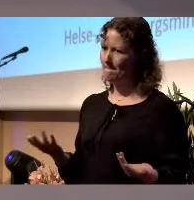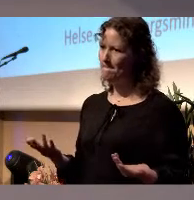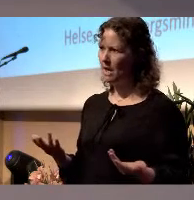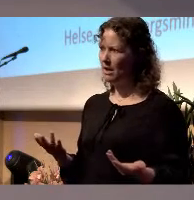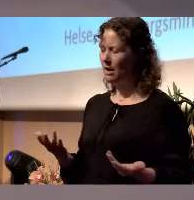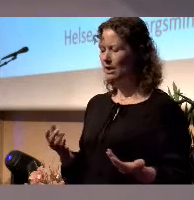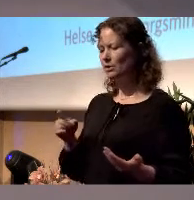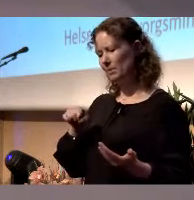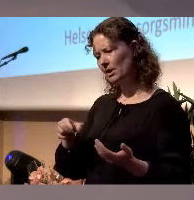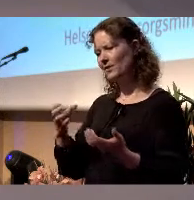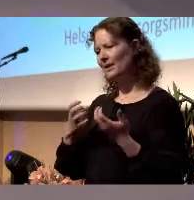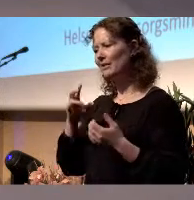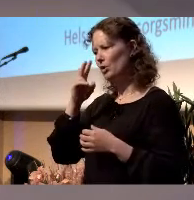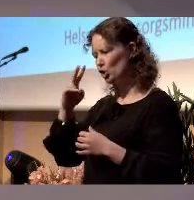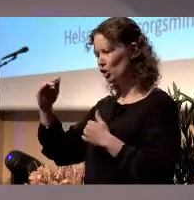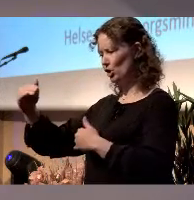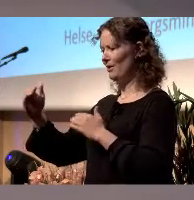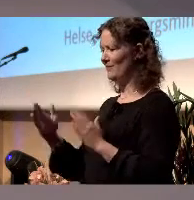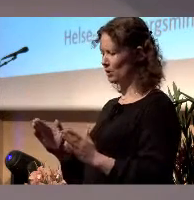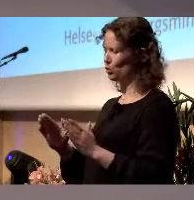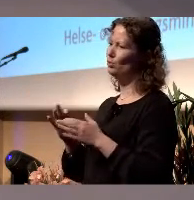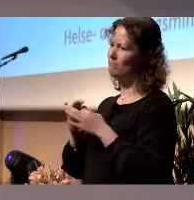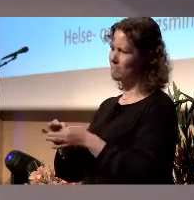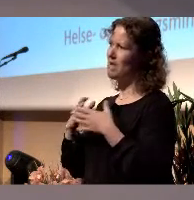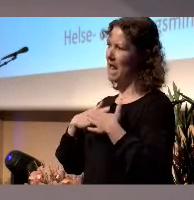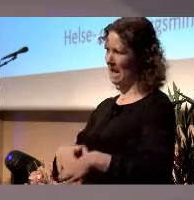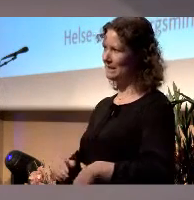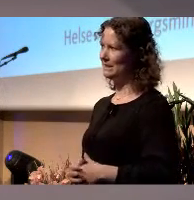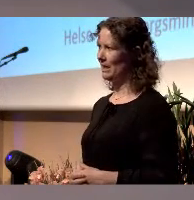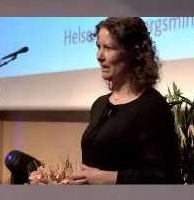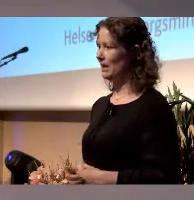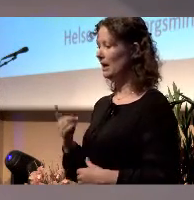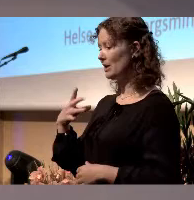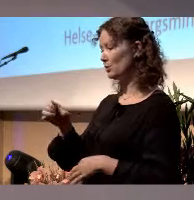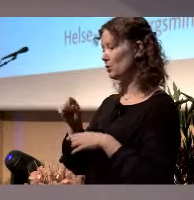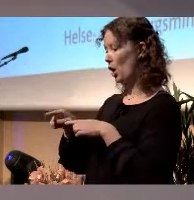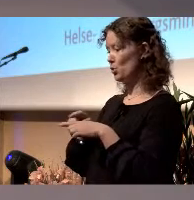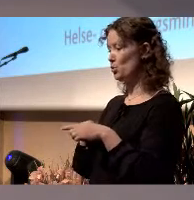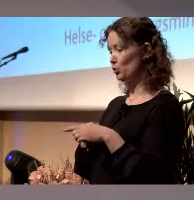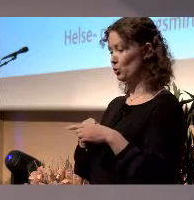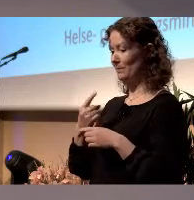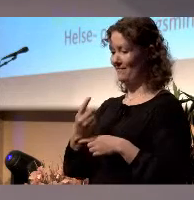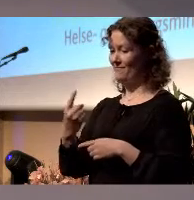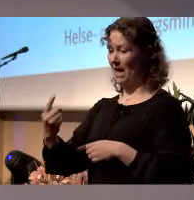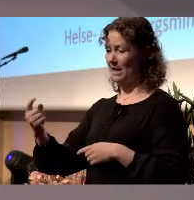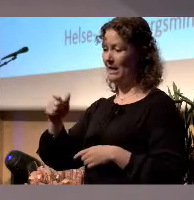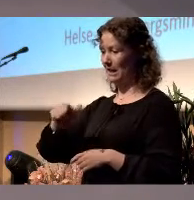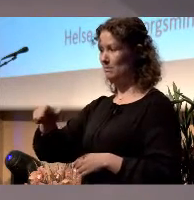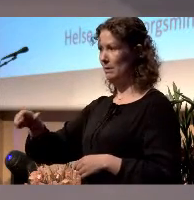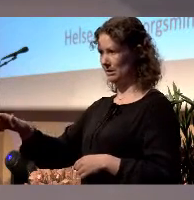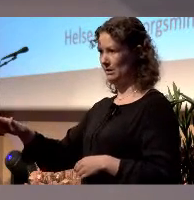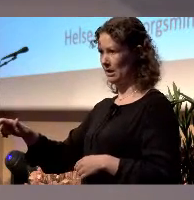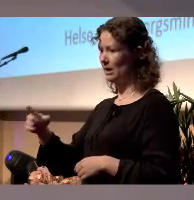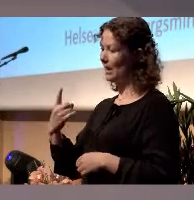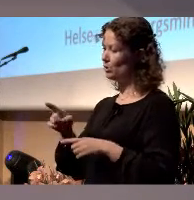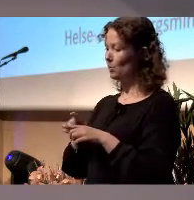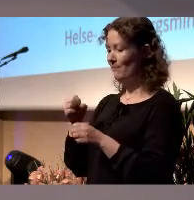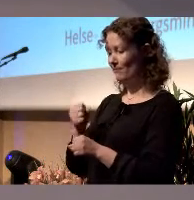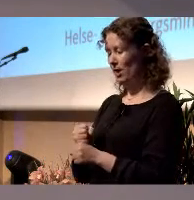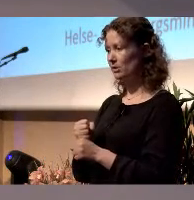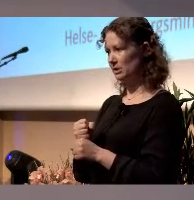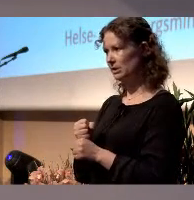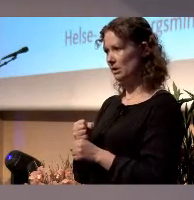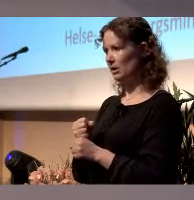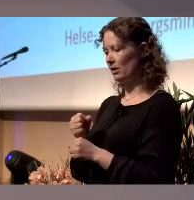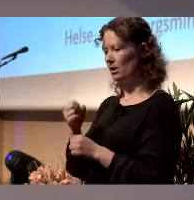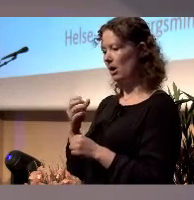Og da trenger vi en helt ny definisjon på helse. En som tar utgangspunkt i det enkelte mennesket. En som det er faktisk mulig for